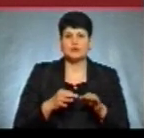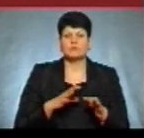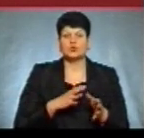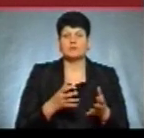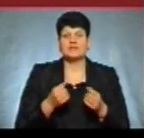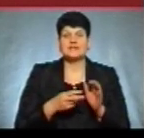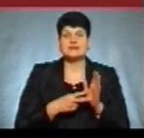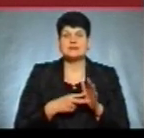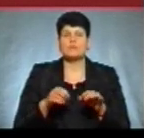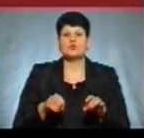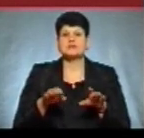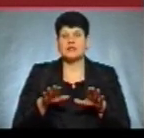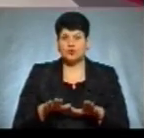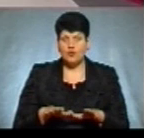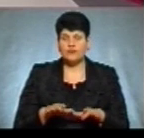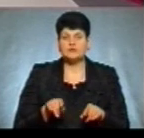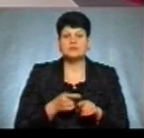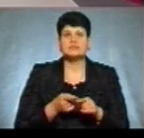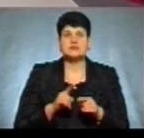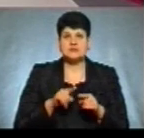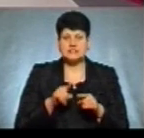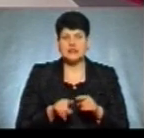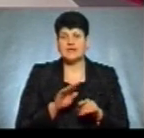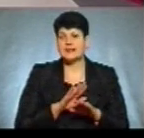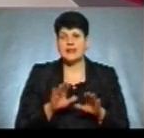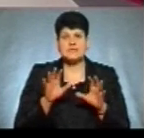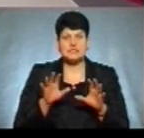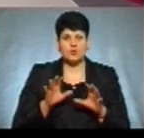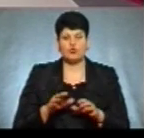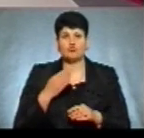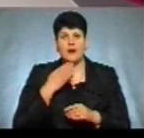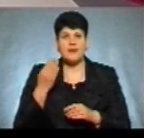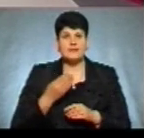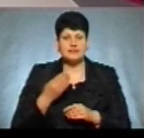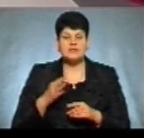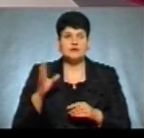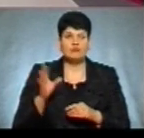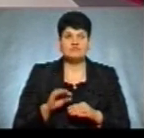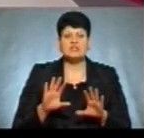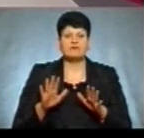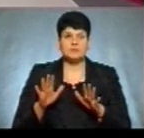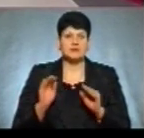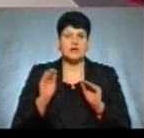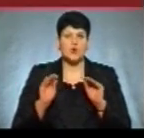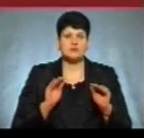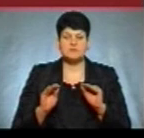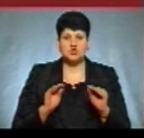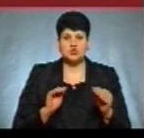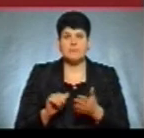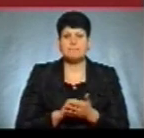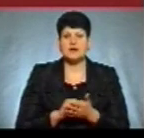7 постанов таких про незаконну агітацію і у всіх випадках розміщувачі агітаційних матеріалів